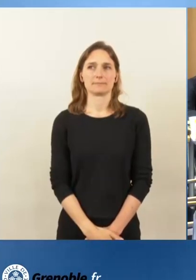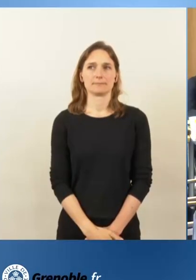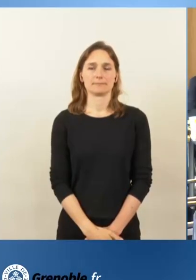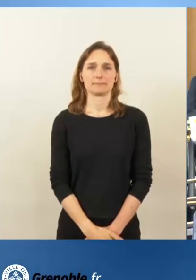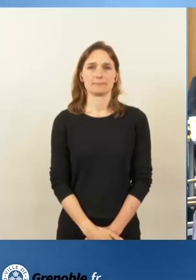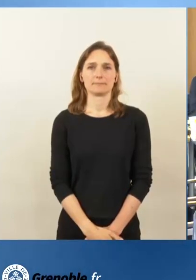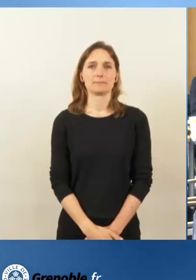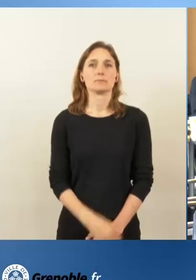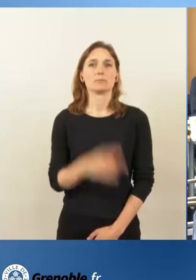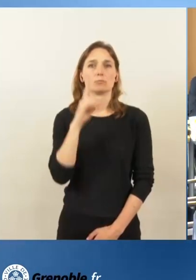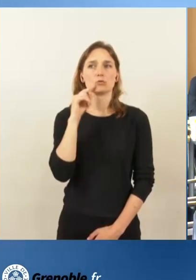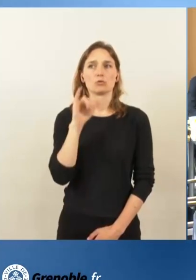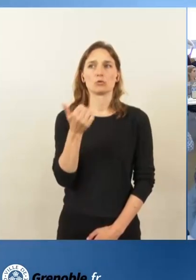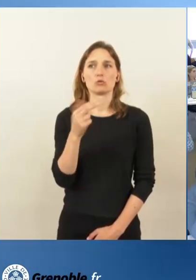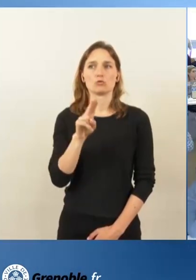Pierre André